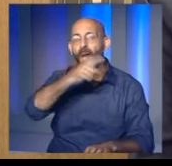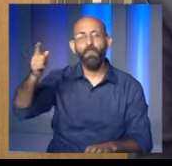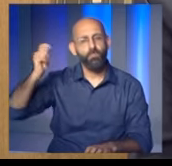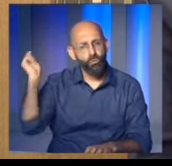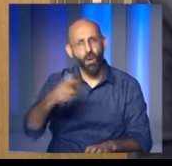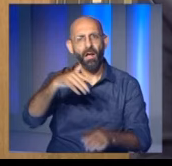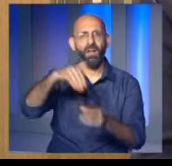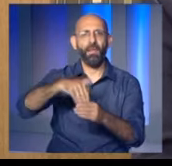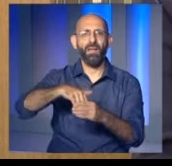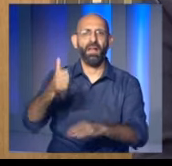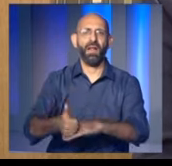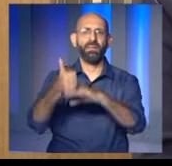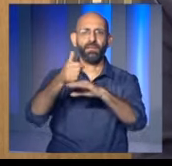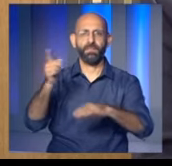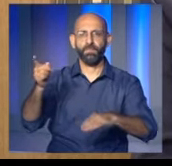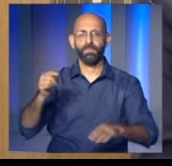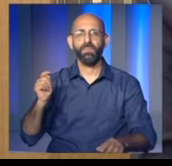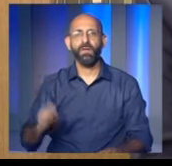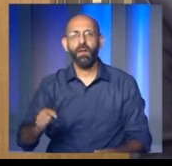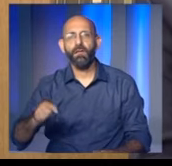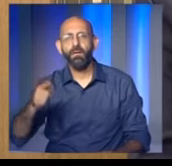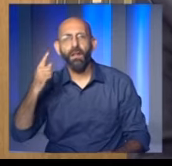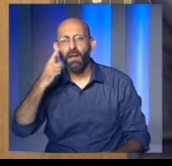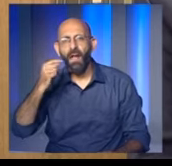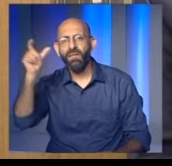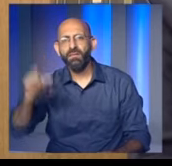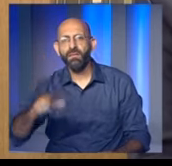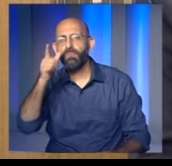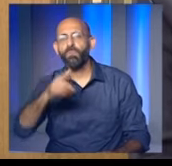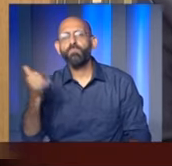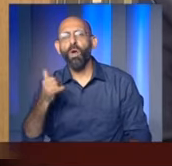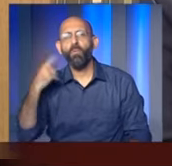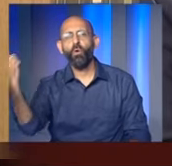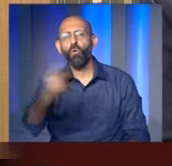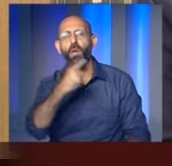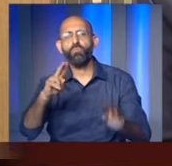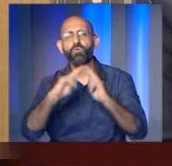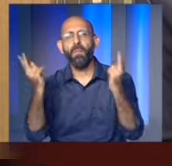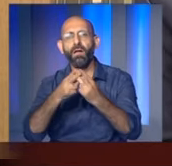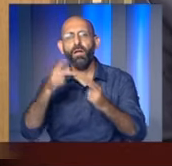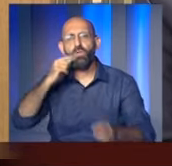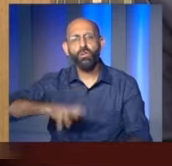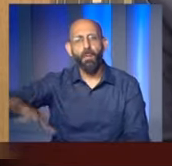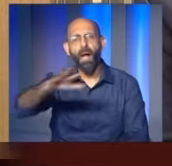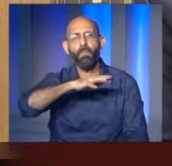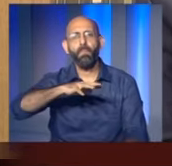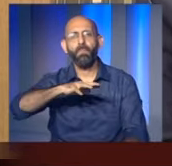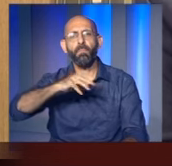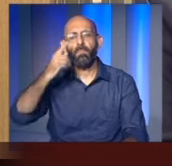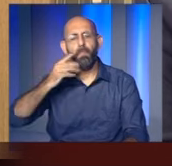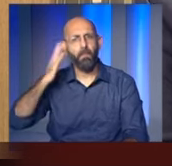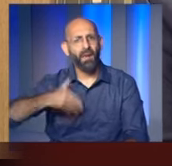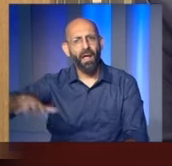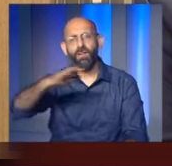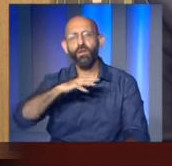رئيس فورا. وبتعداد عكسي الدعوة إلى كل الناس، إلى القوى الحية في المجتمع